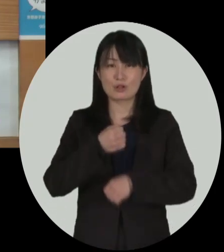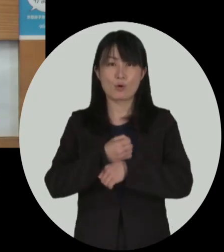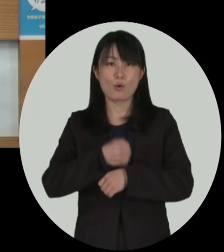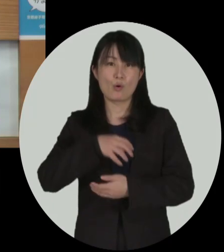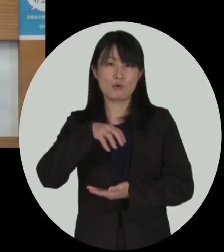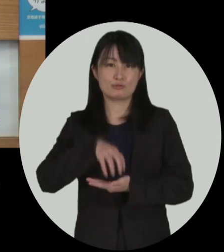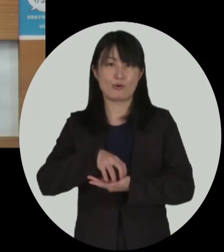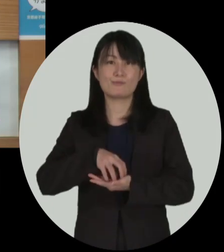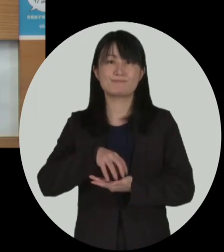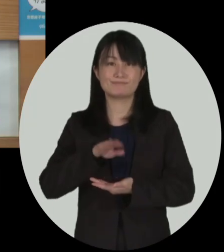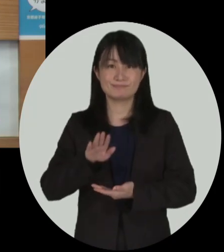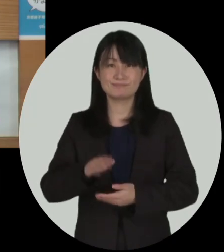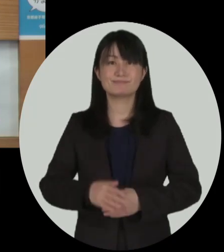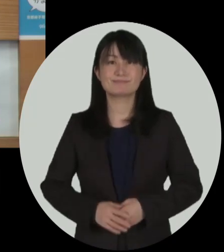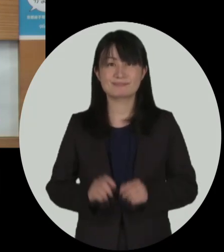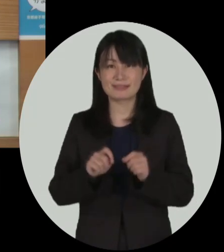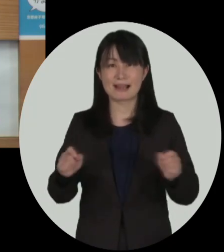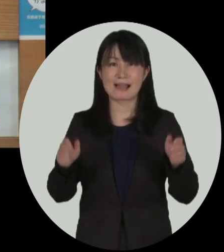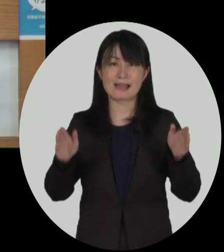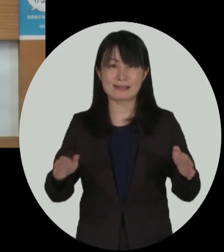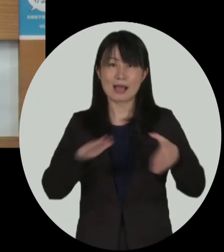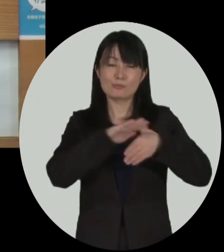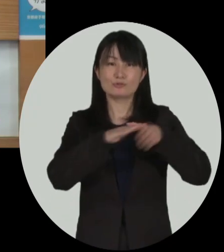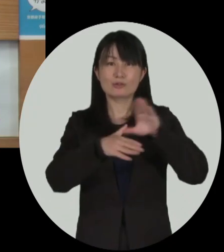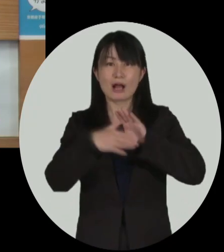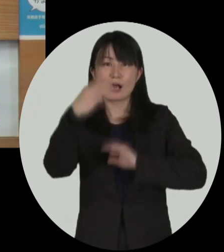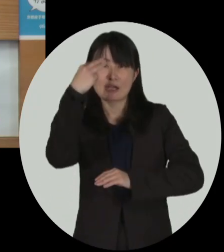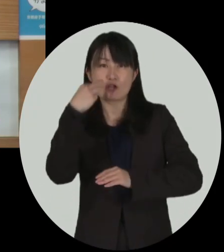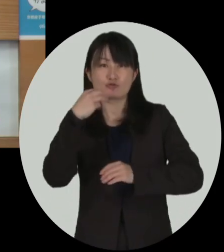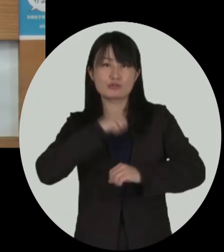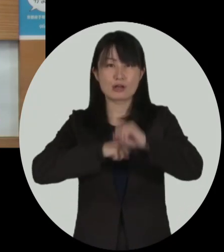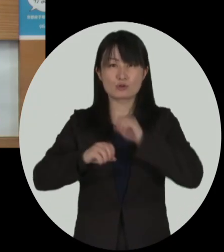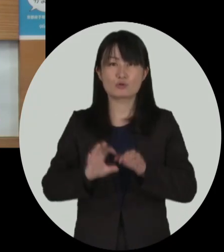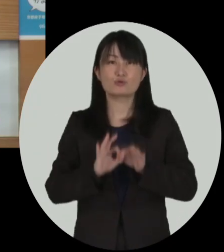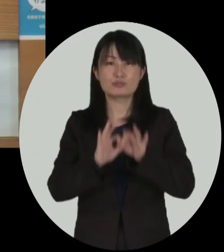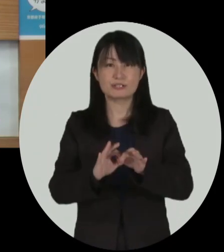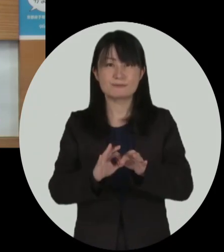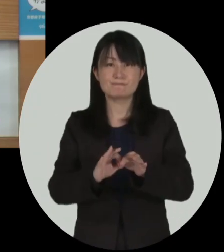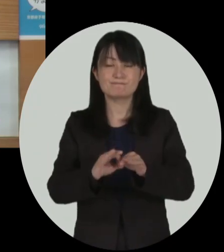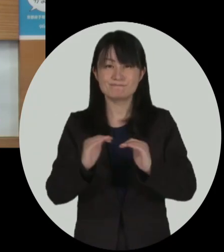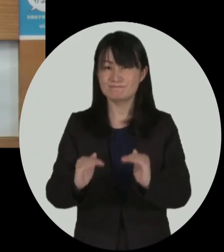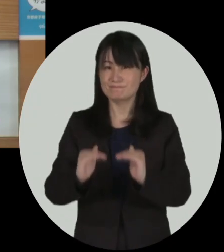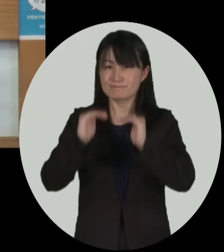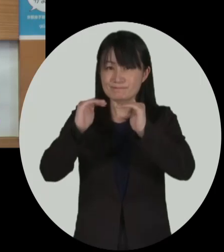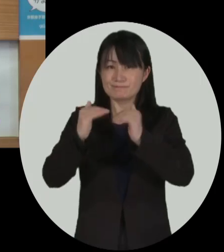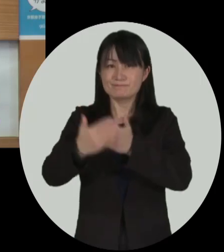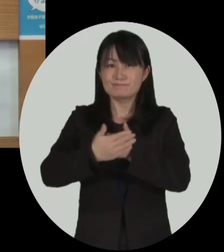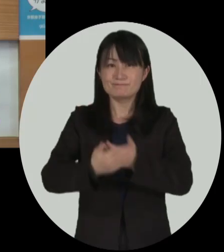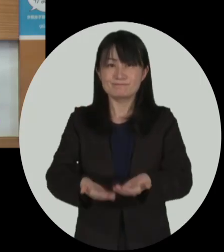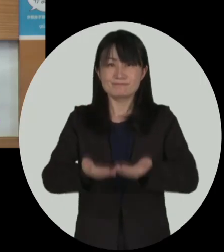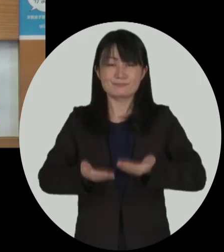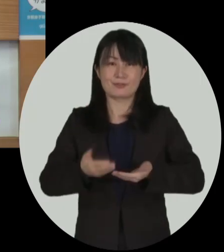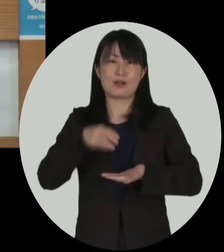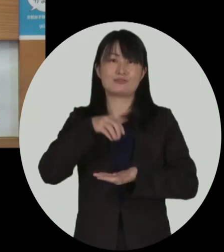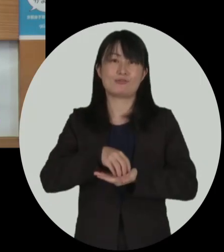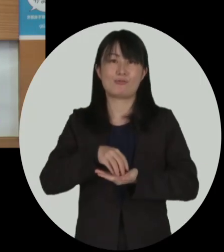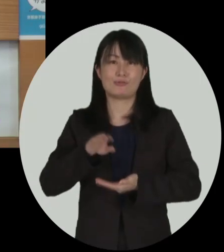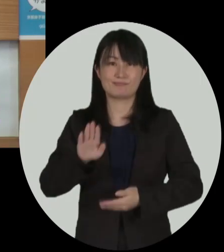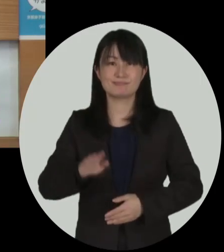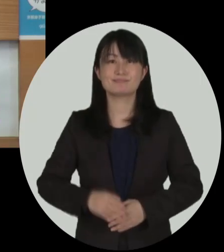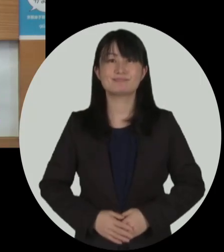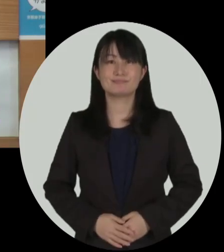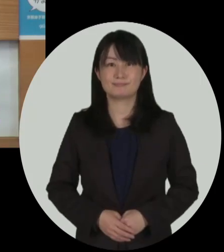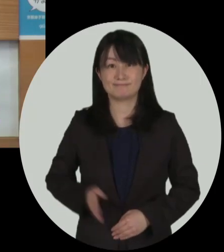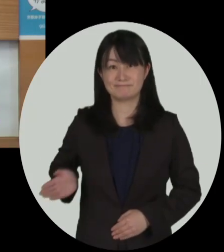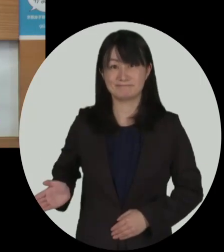この賞は長年の文化芸術活動を通じ文化の向上に功労があった方を表彰するものでございます。映像作家